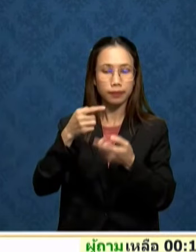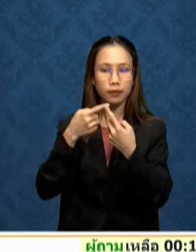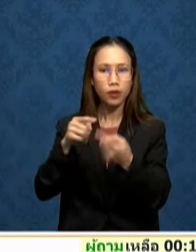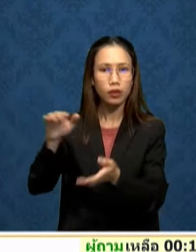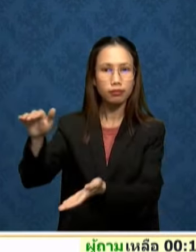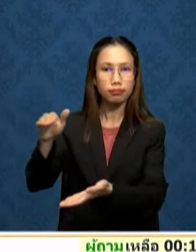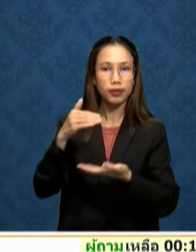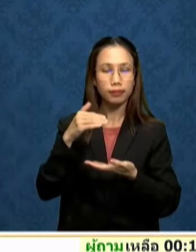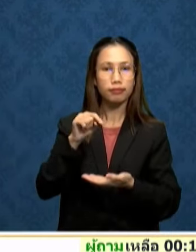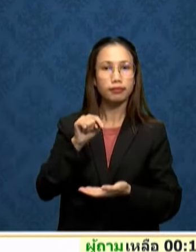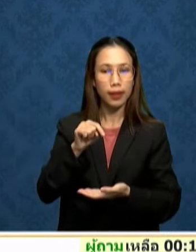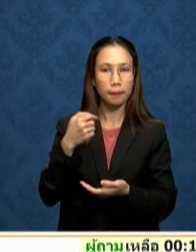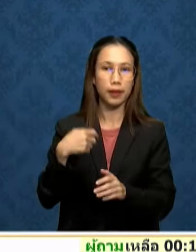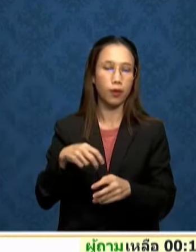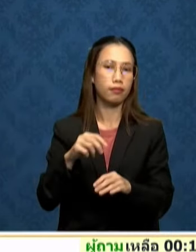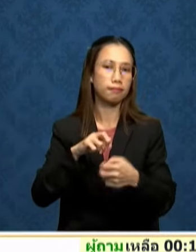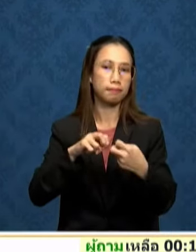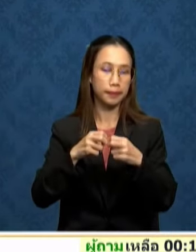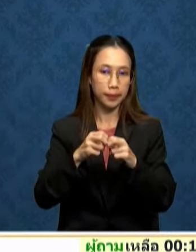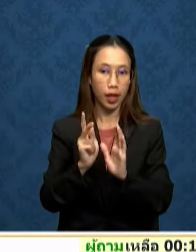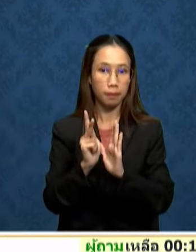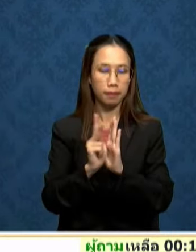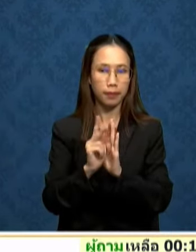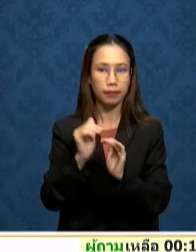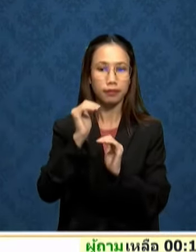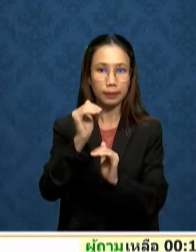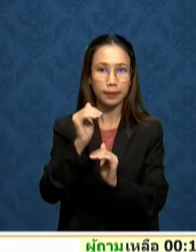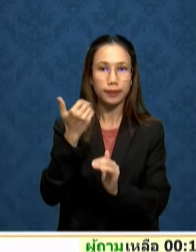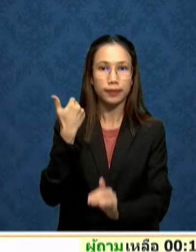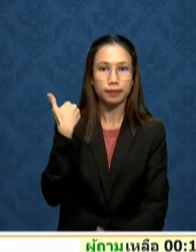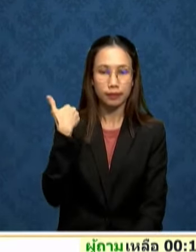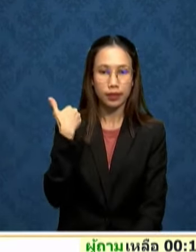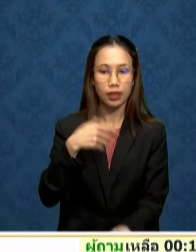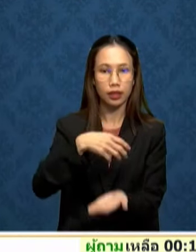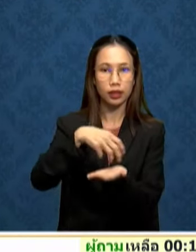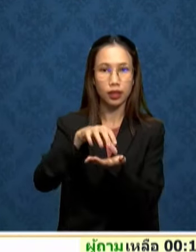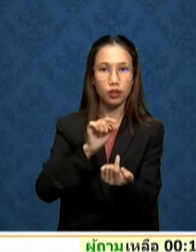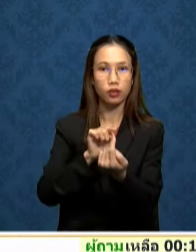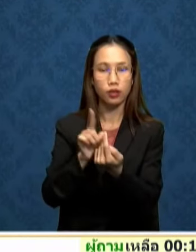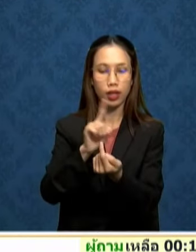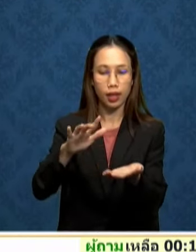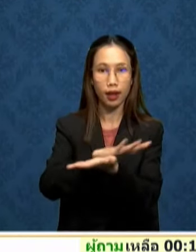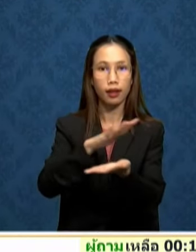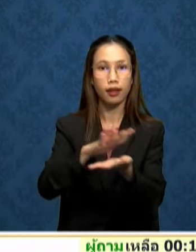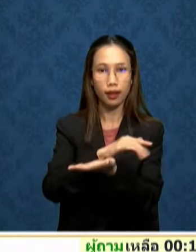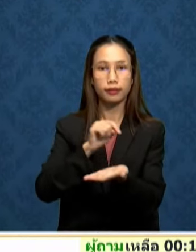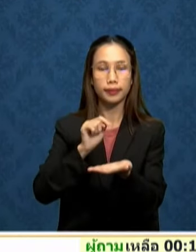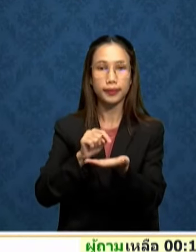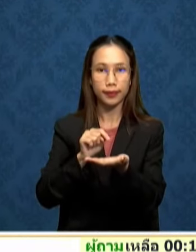ำเข้ามันก็จะมีเงื่อนไขนะครับซึ่งผมขออนุญาตนำเรียนเงื่อนไขว่ามันมีเอกสารนะ